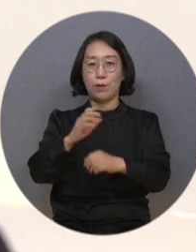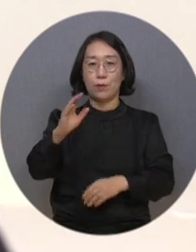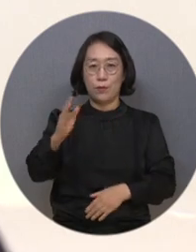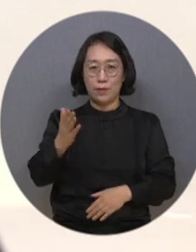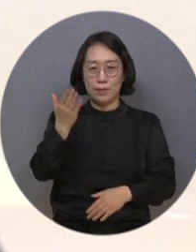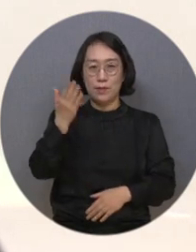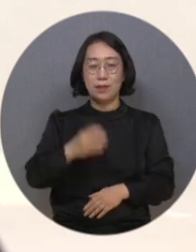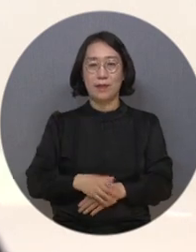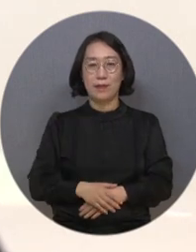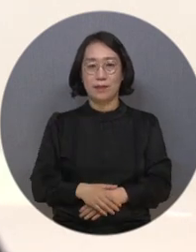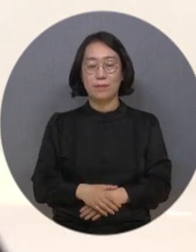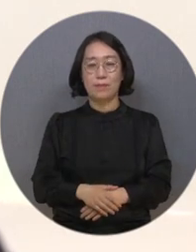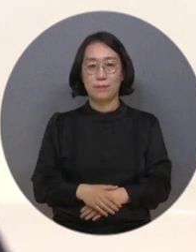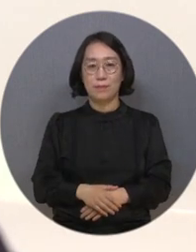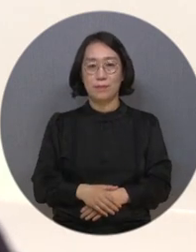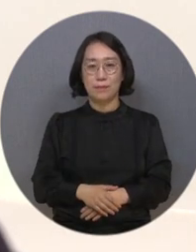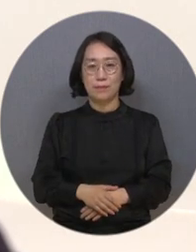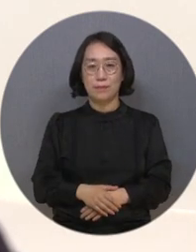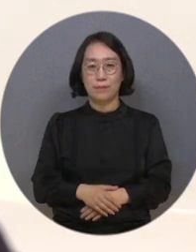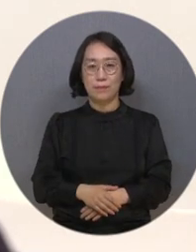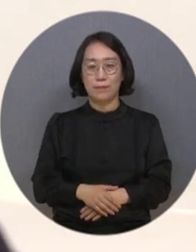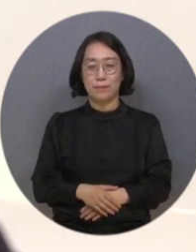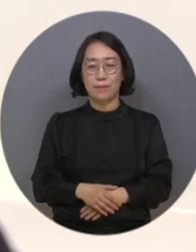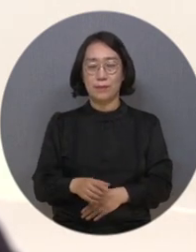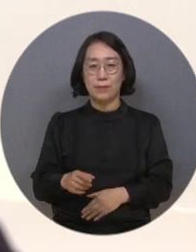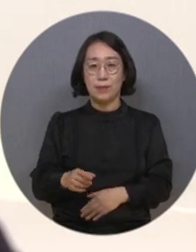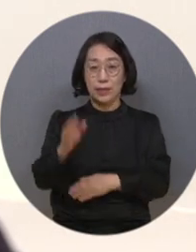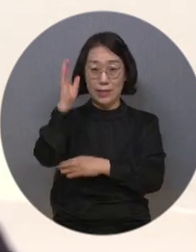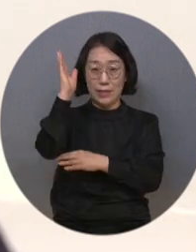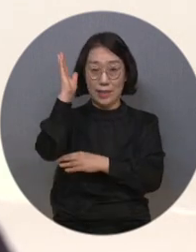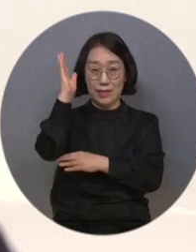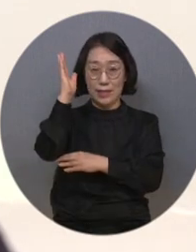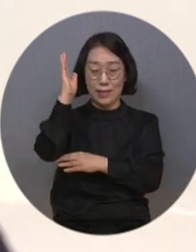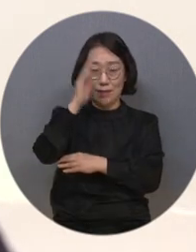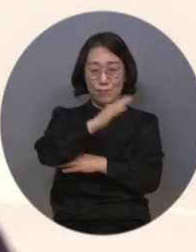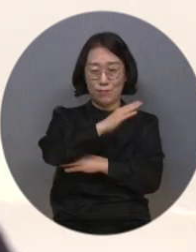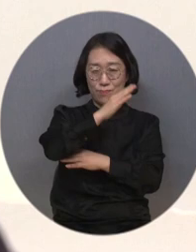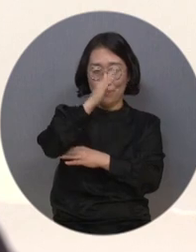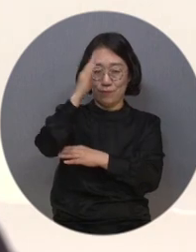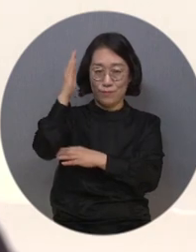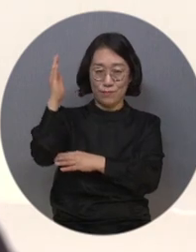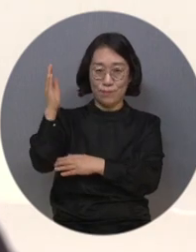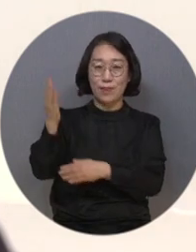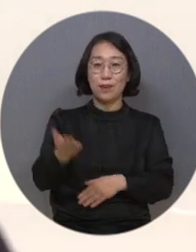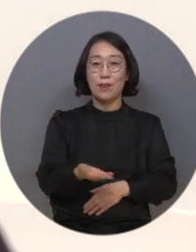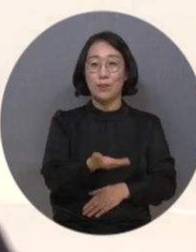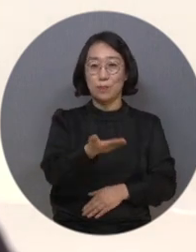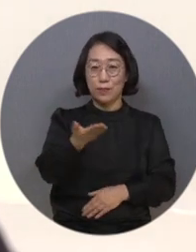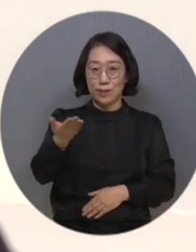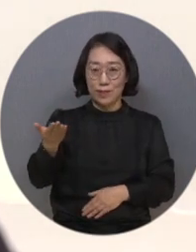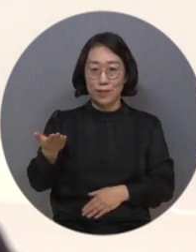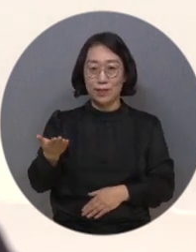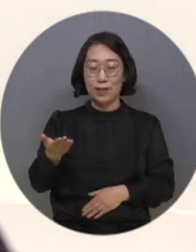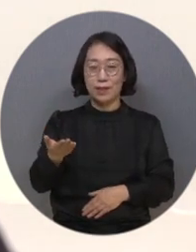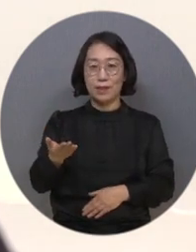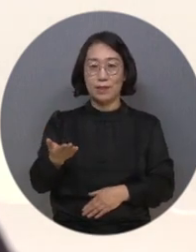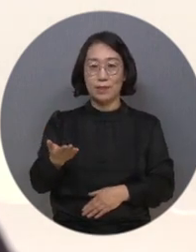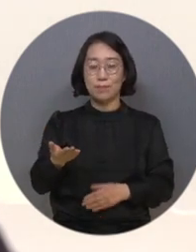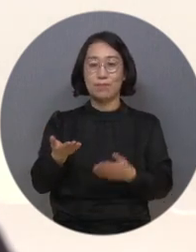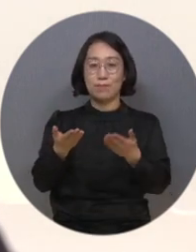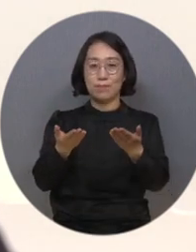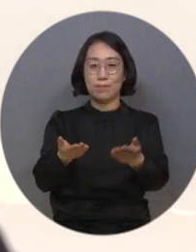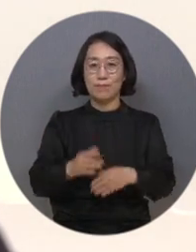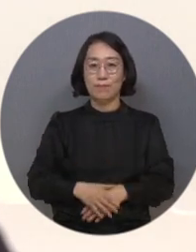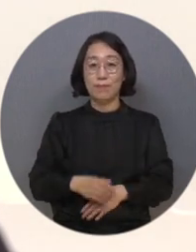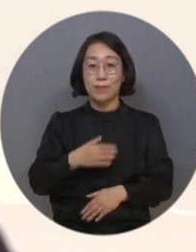됐습니다. 그 스토리를 제가 좀 한번 여러분들과 함께 나눠보도록 하겠습니다.